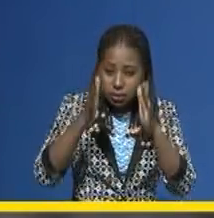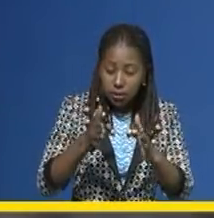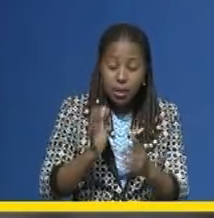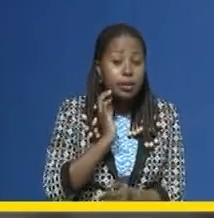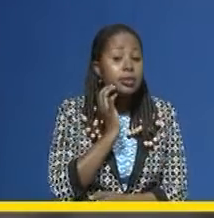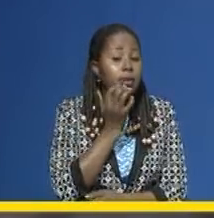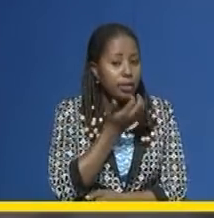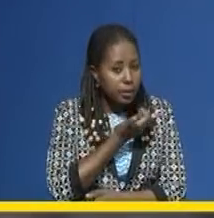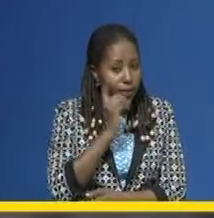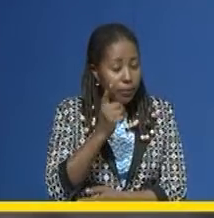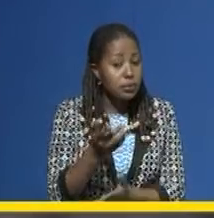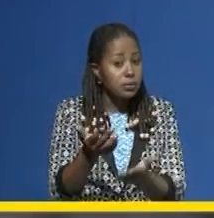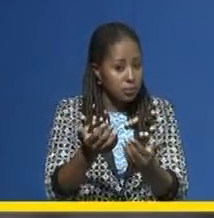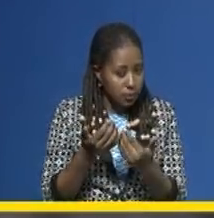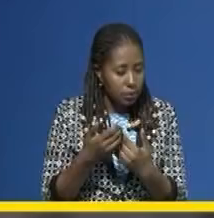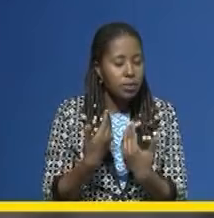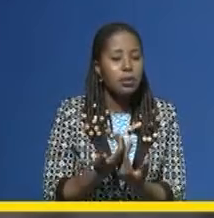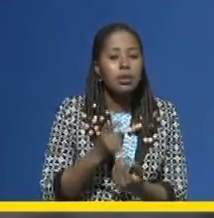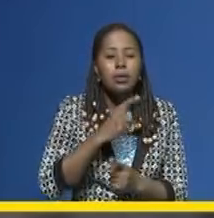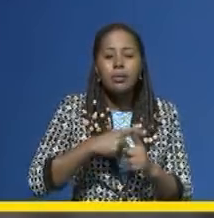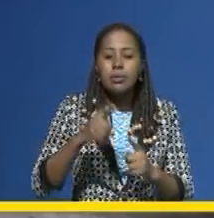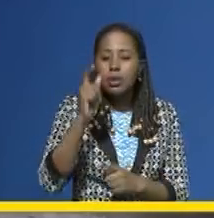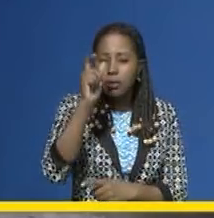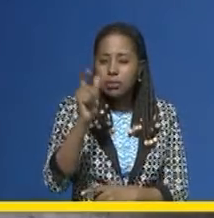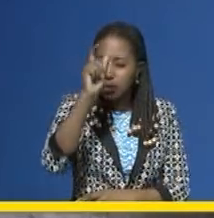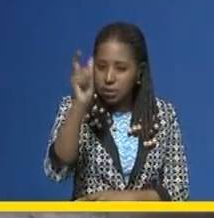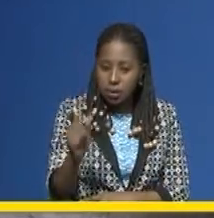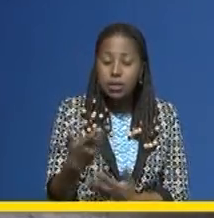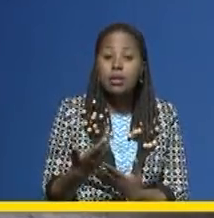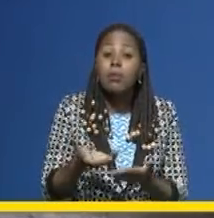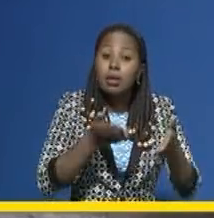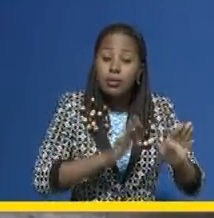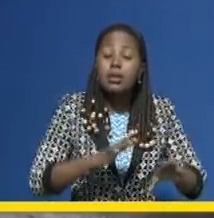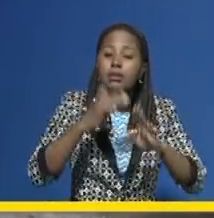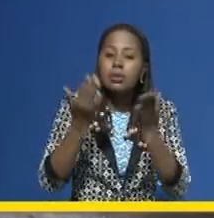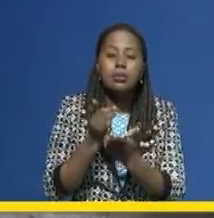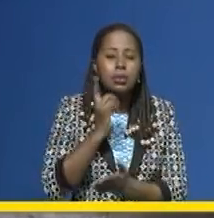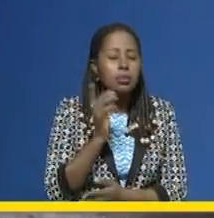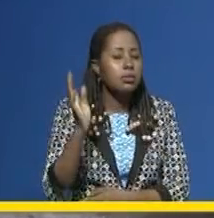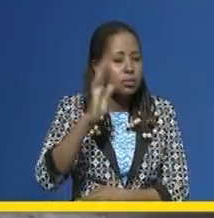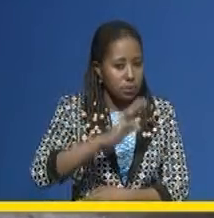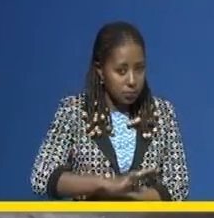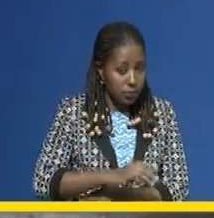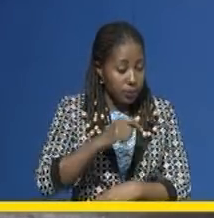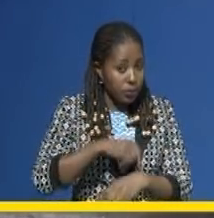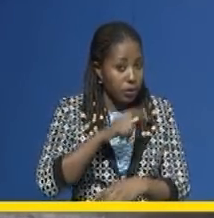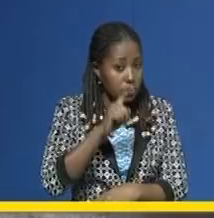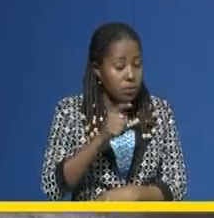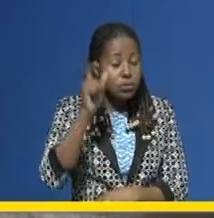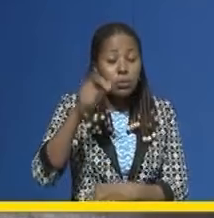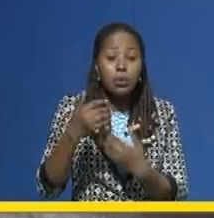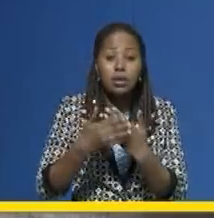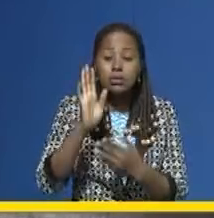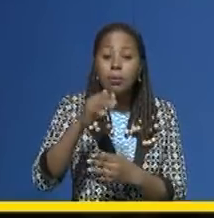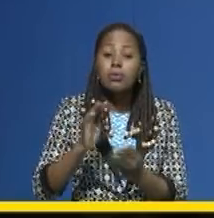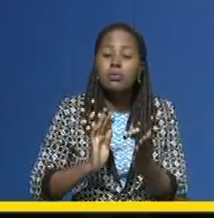sana tahadhari zinazotakiwa. Mamia ya Waitalia wanafariki dunia kila siku, wakati huu ambapo wananchi